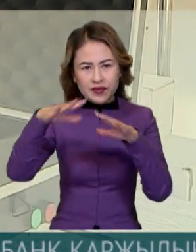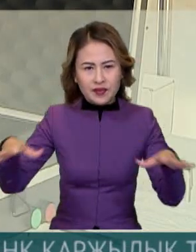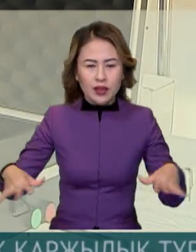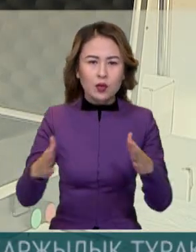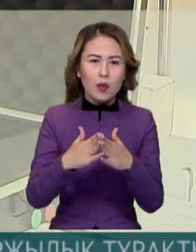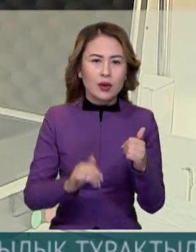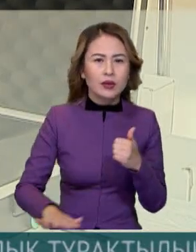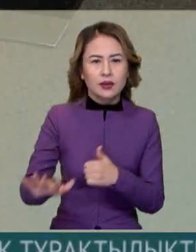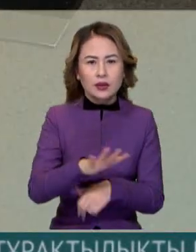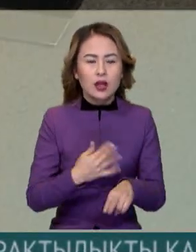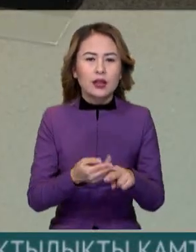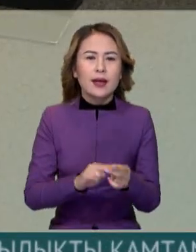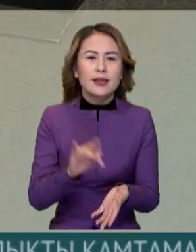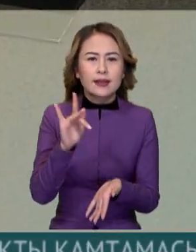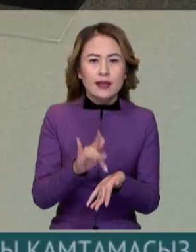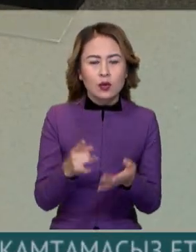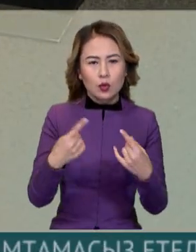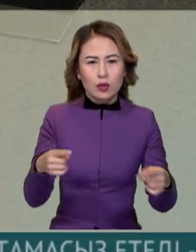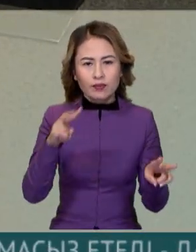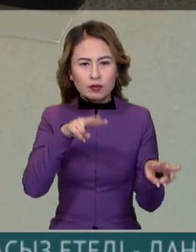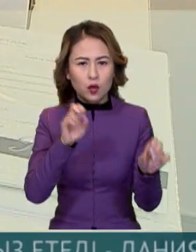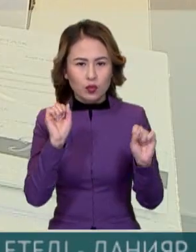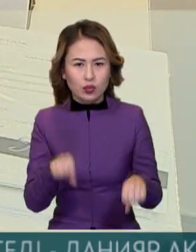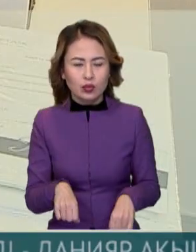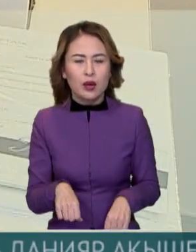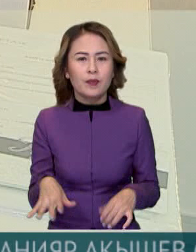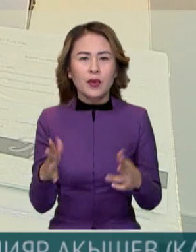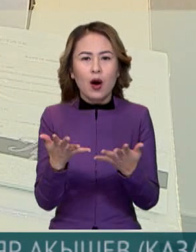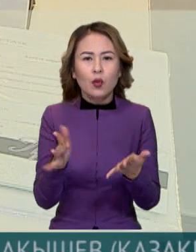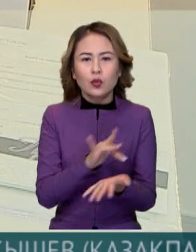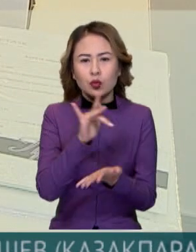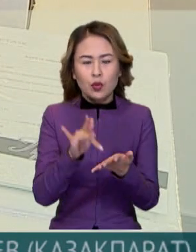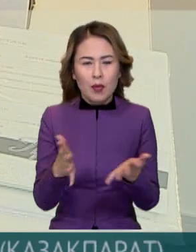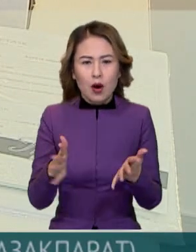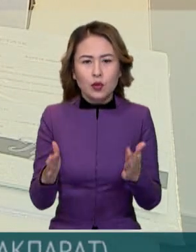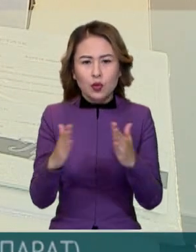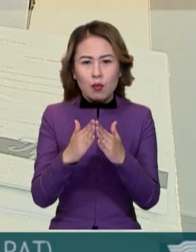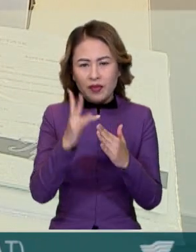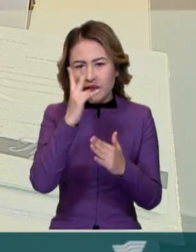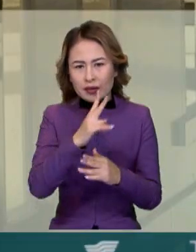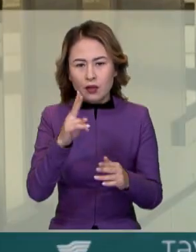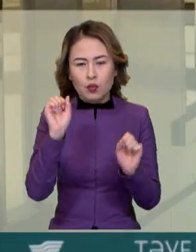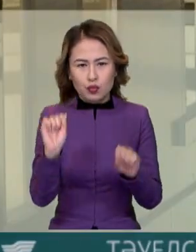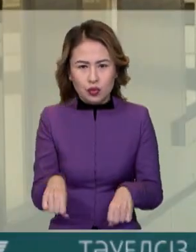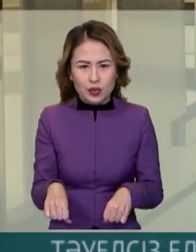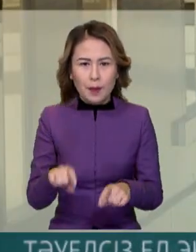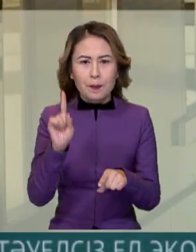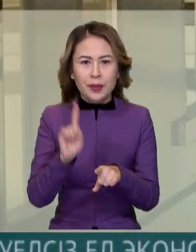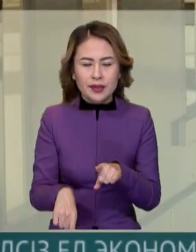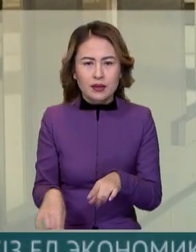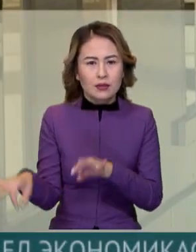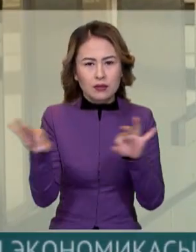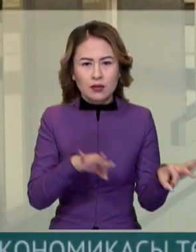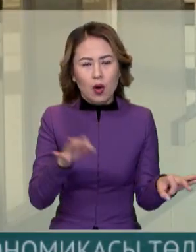үйдің маңында орналасқан орталықтан басқарылады. Бұнда тіпті қай үйде қандай апат болғандығын көрсетіп, жедел шара қолдану